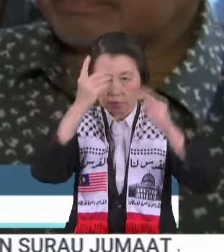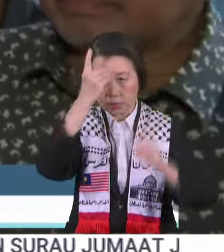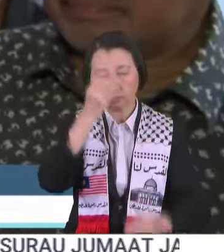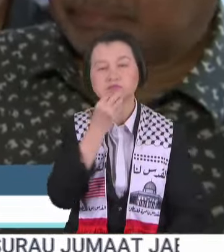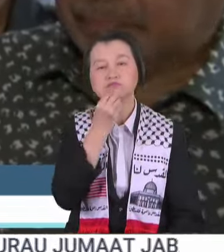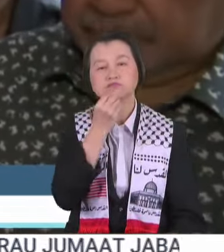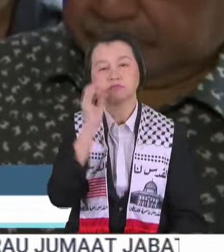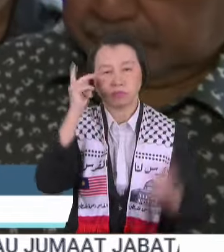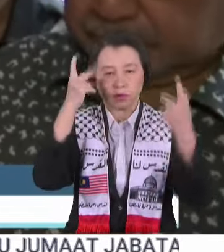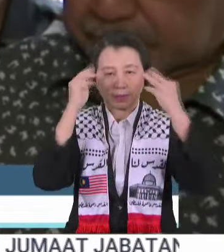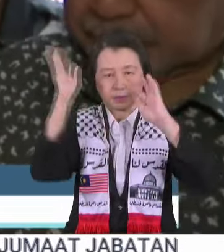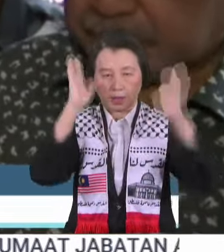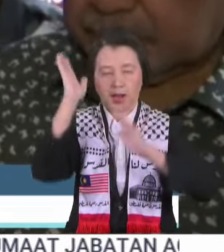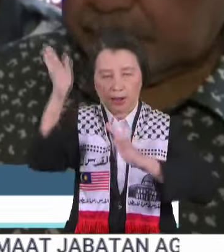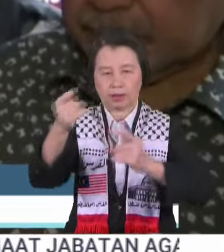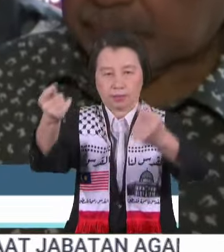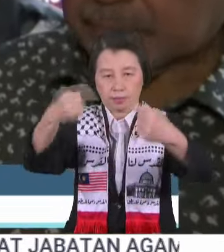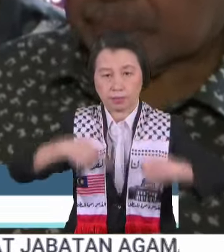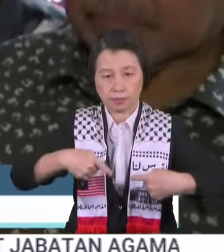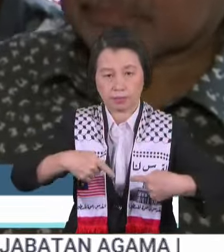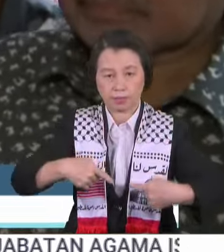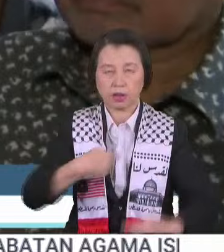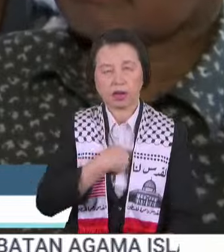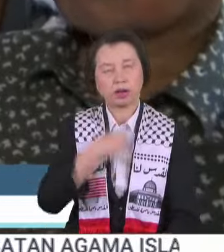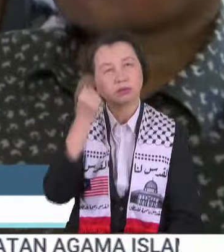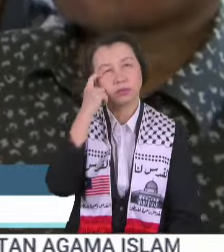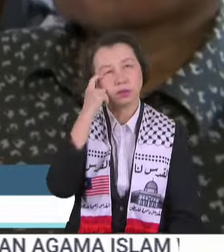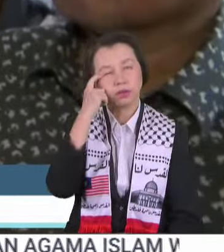Ibrahim, Perdana Menteri Malaysia. Jadi saya fikir